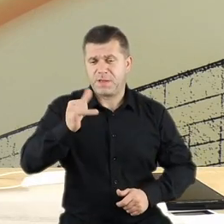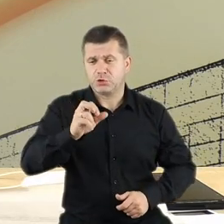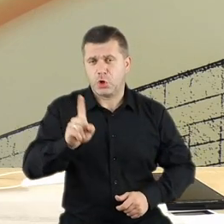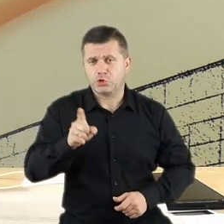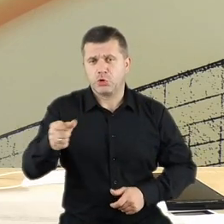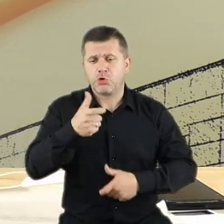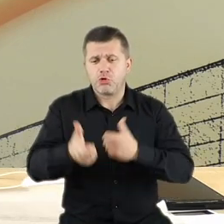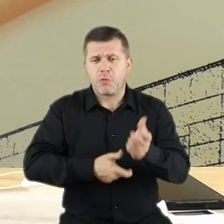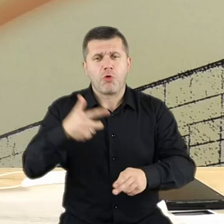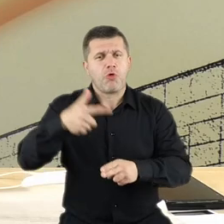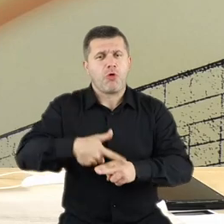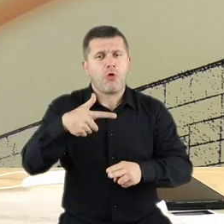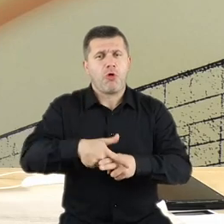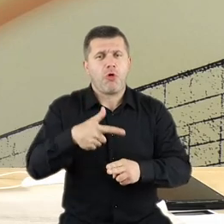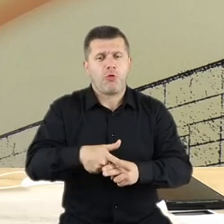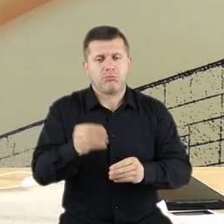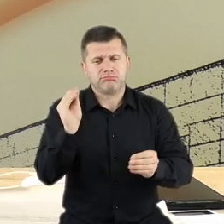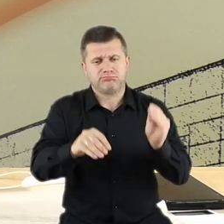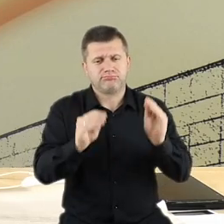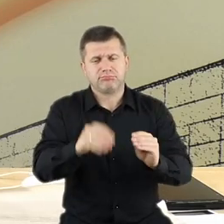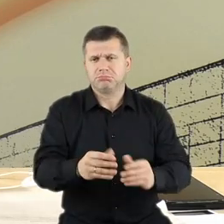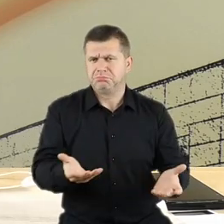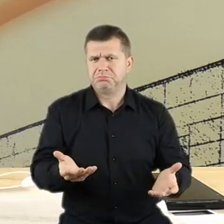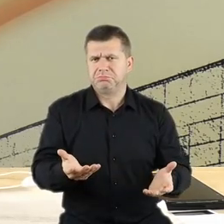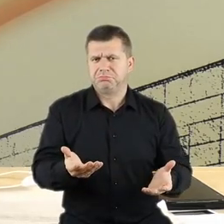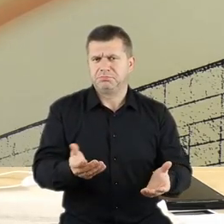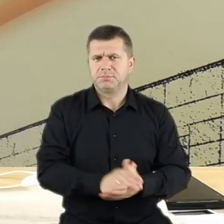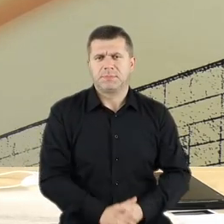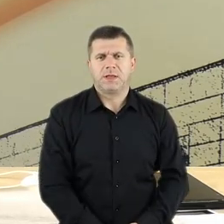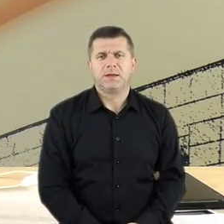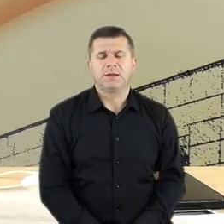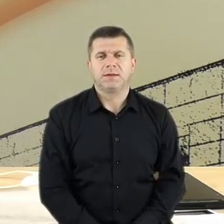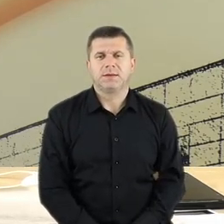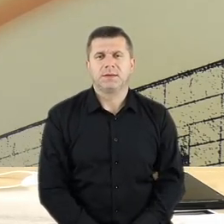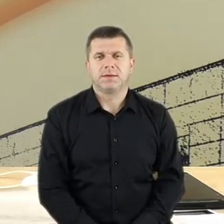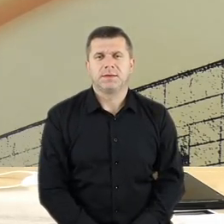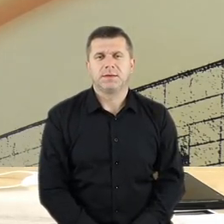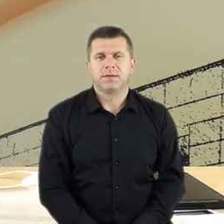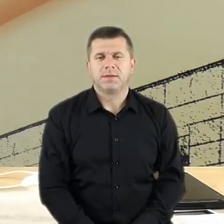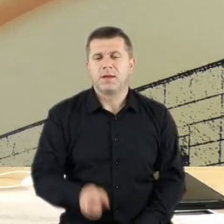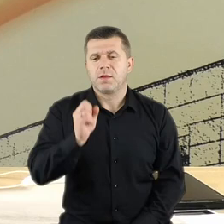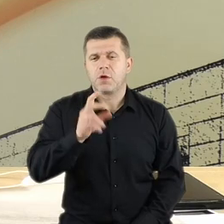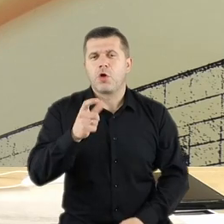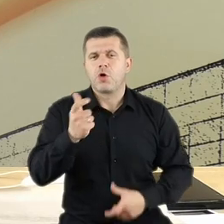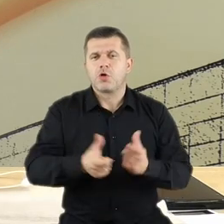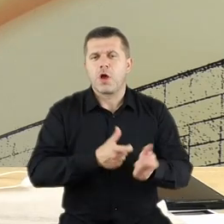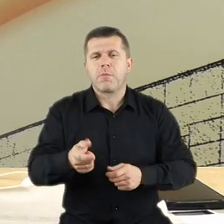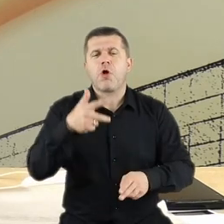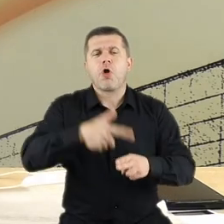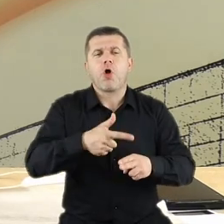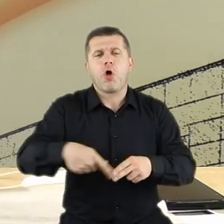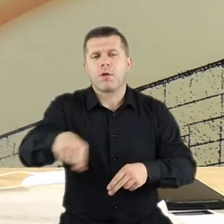Miś kawałku nie No tak ktoś kto Castro